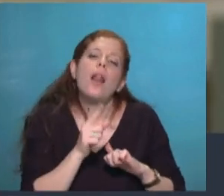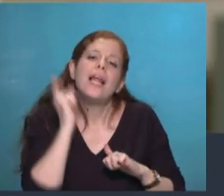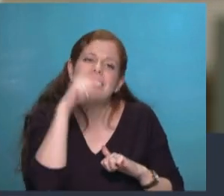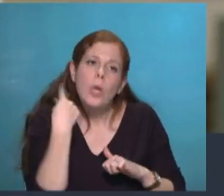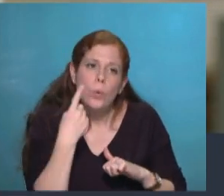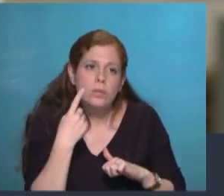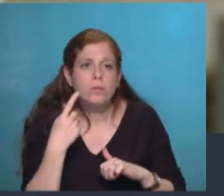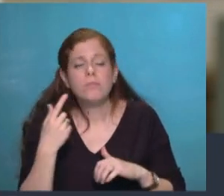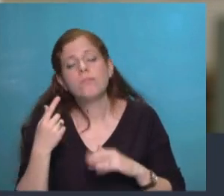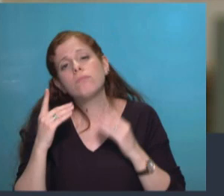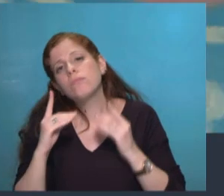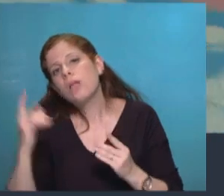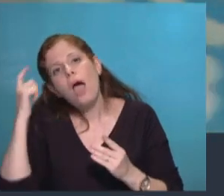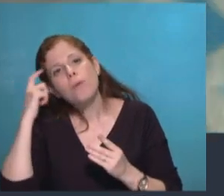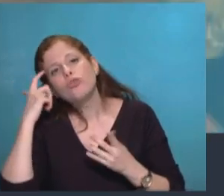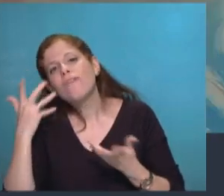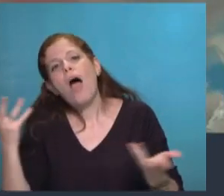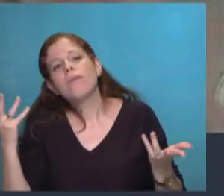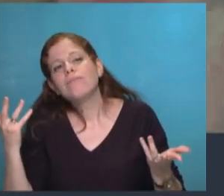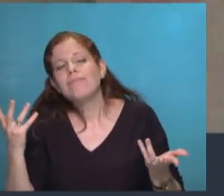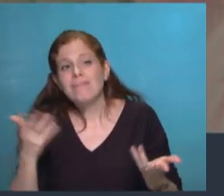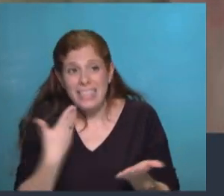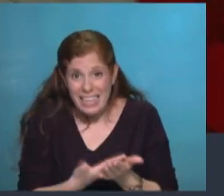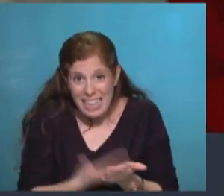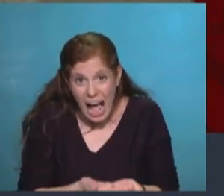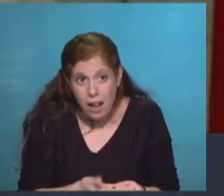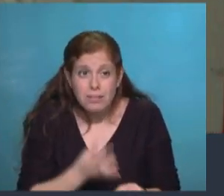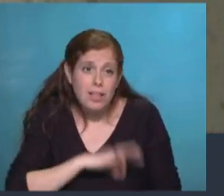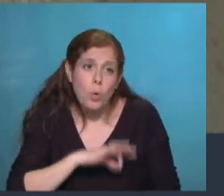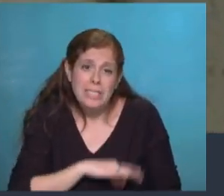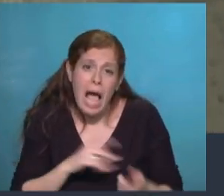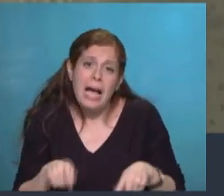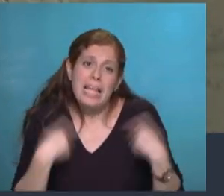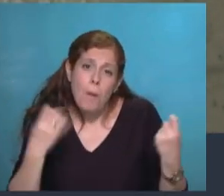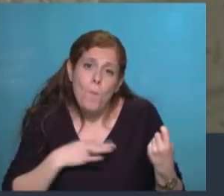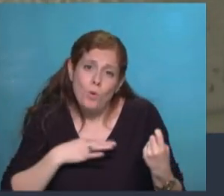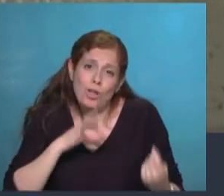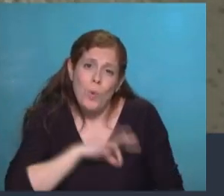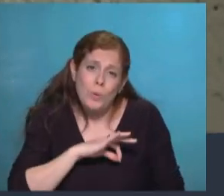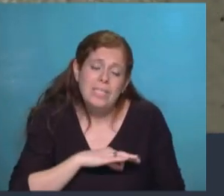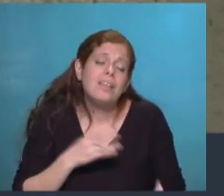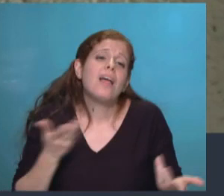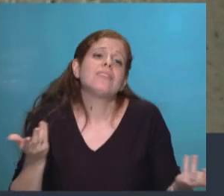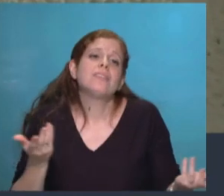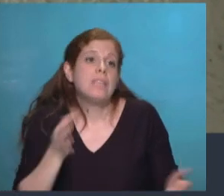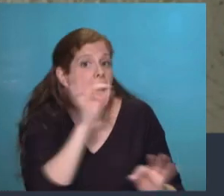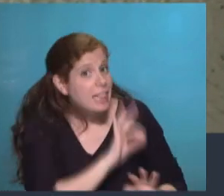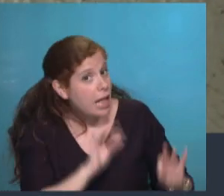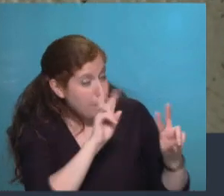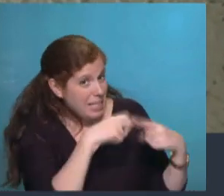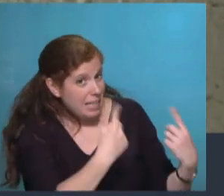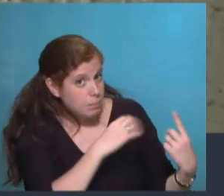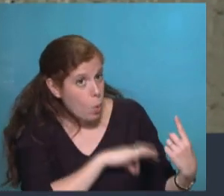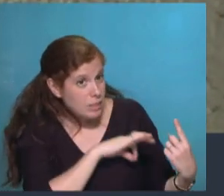של דרך מחשבה. כאילו, תכלס אני רוסיה, כי התרבות שלי רוסית, כאילו, אז... עדיין מגדירה את עצמך